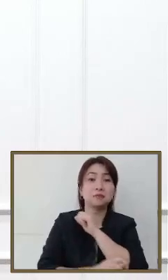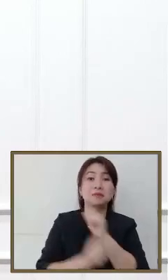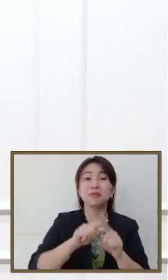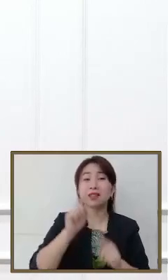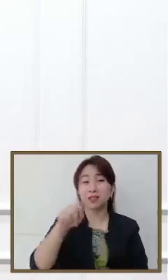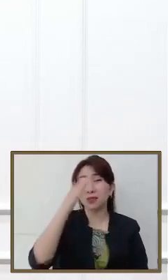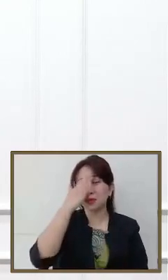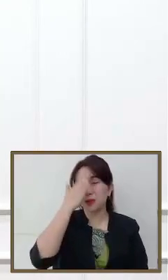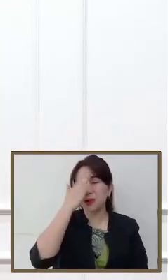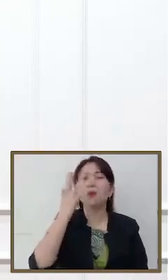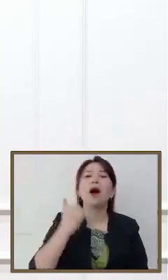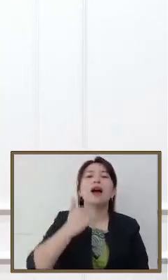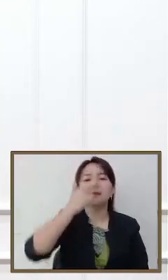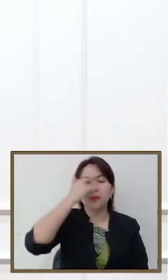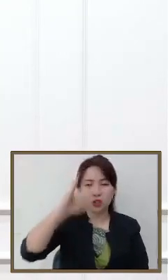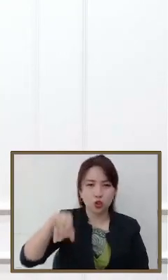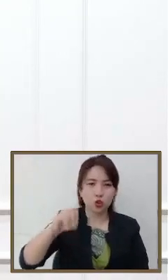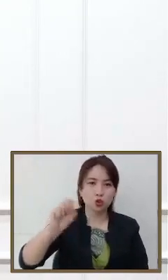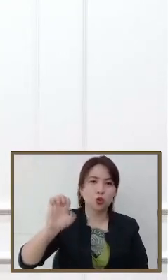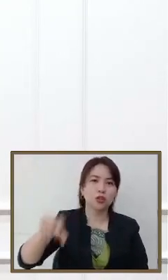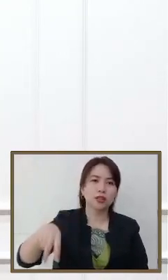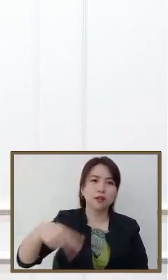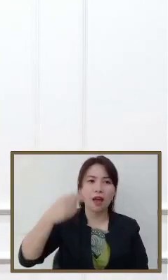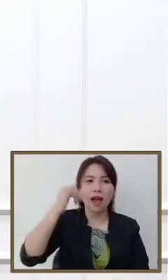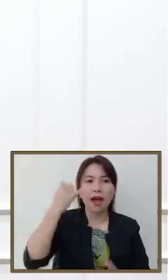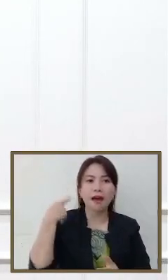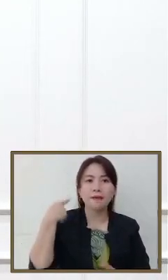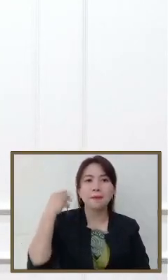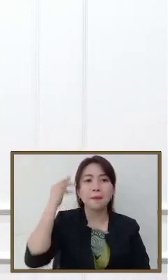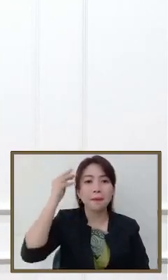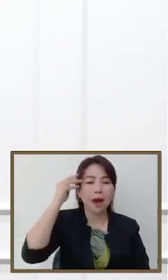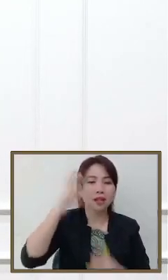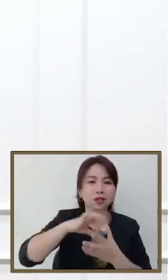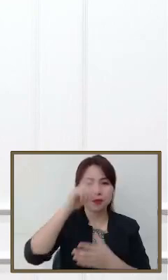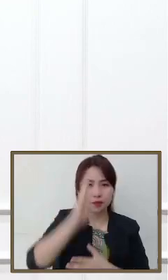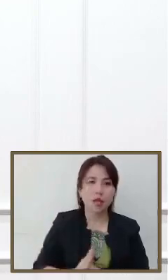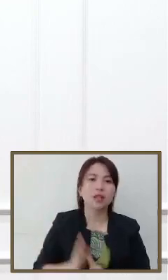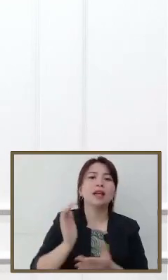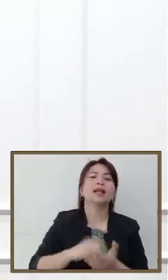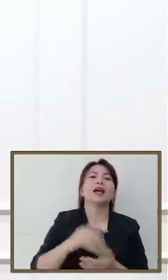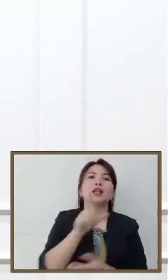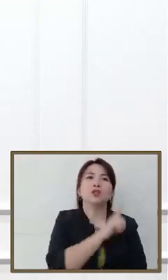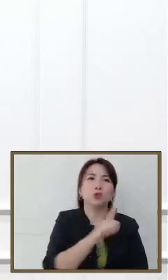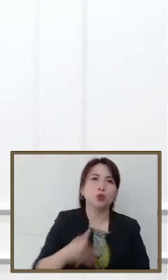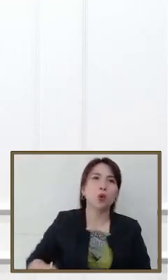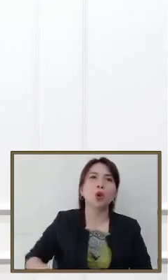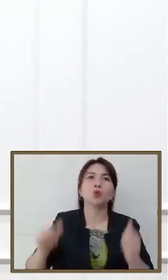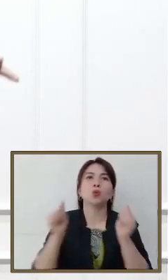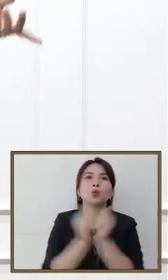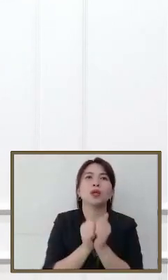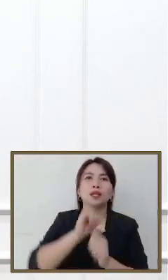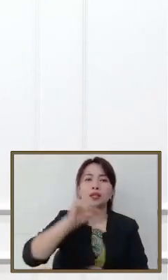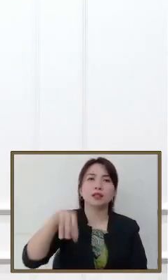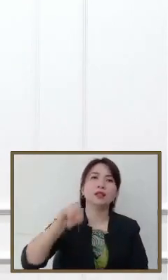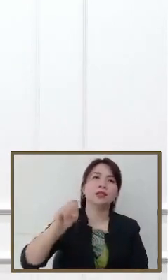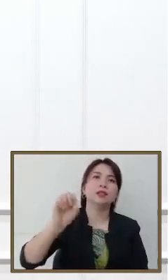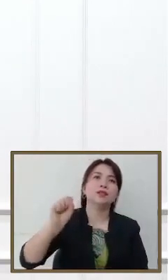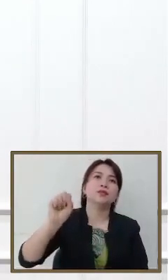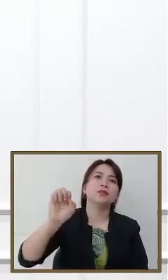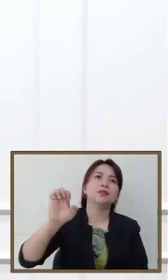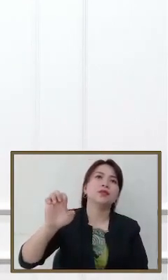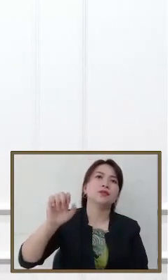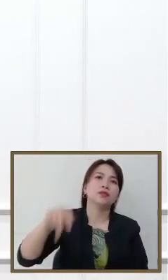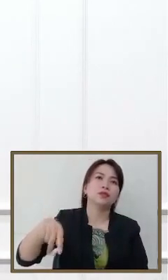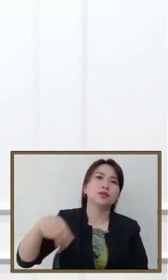meron siyang kaisipan ng Diyos Amen the Lord was with the Lord was with